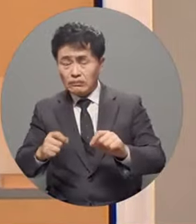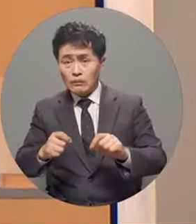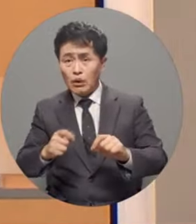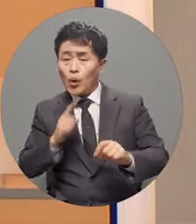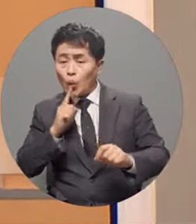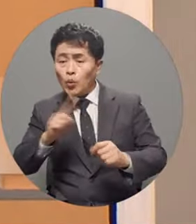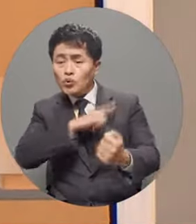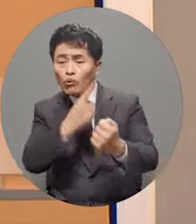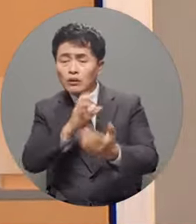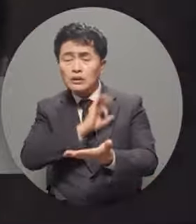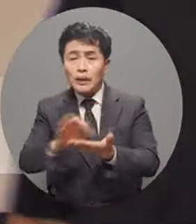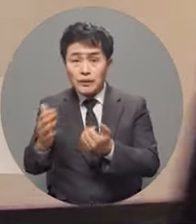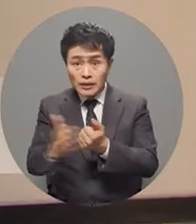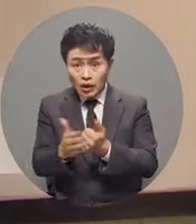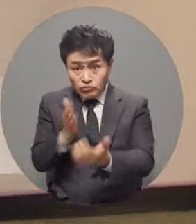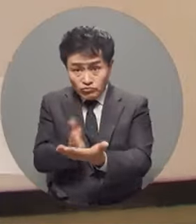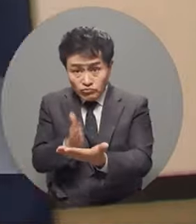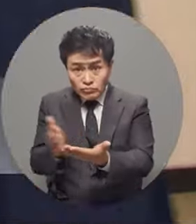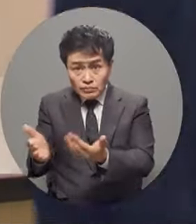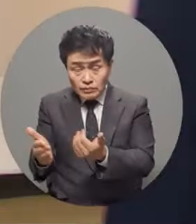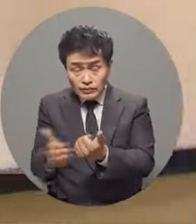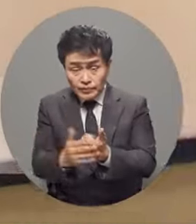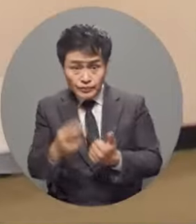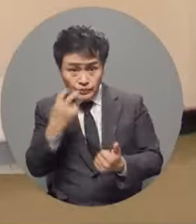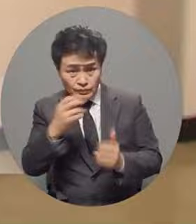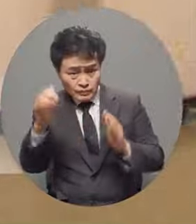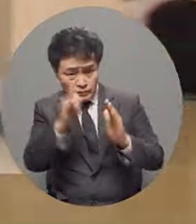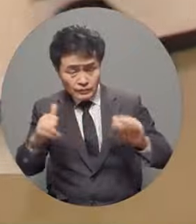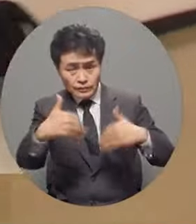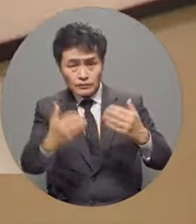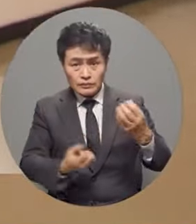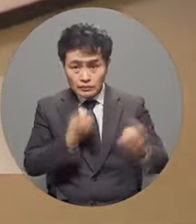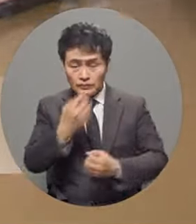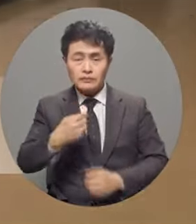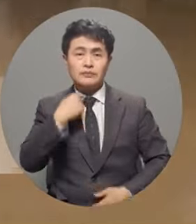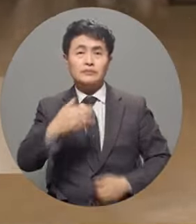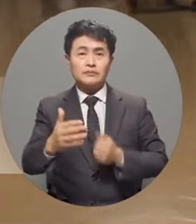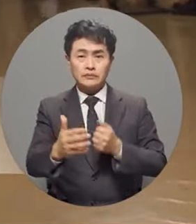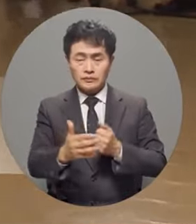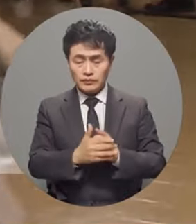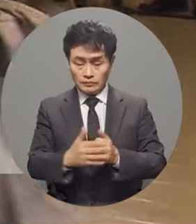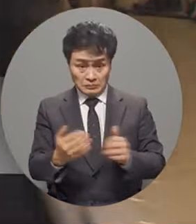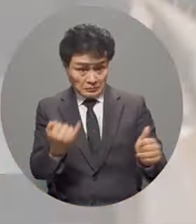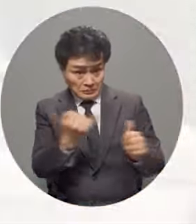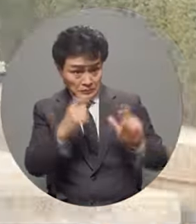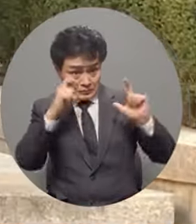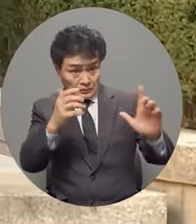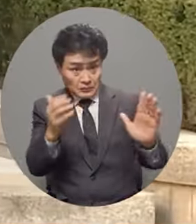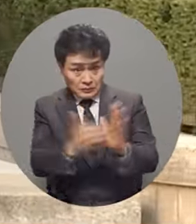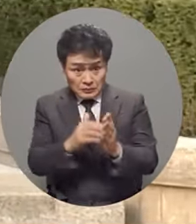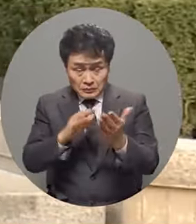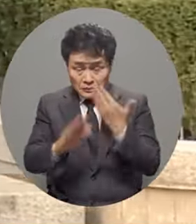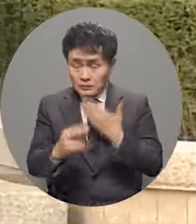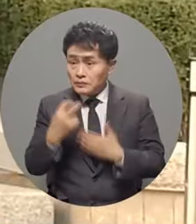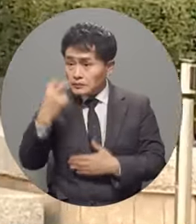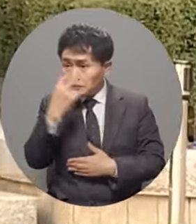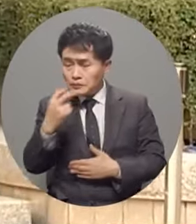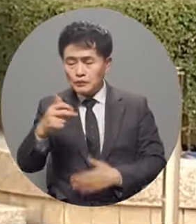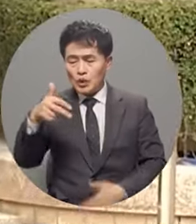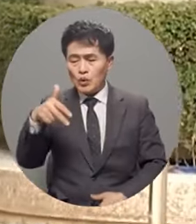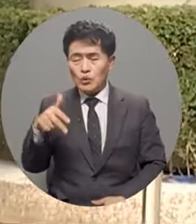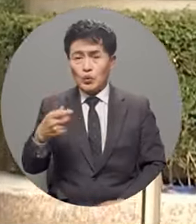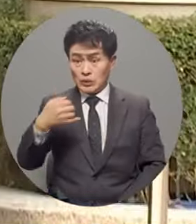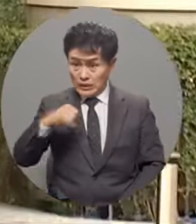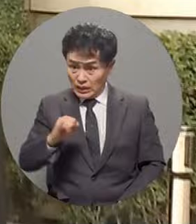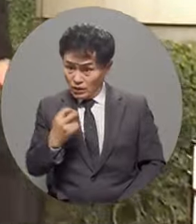주장했지만 재판부는 수사 초기 가족이 모두 진술을 거부했고 부부의 선고가 나온 뒤 검찰이 조 씨까지